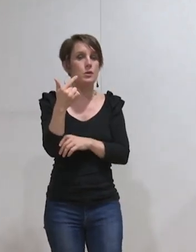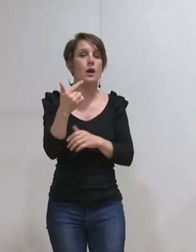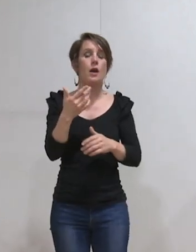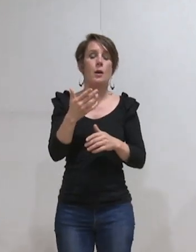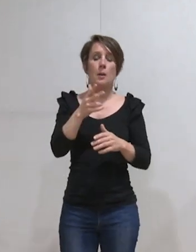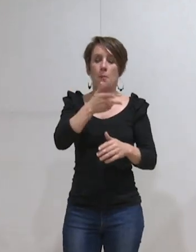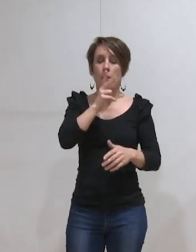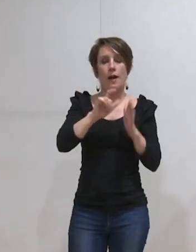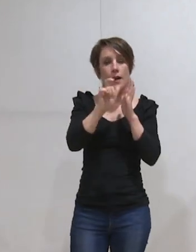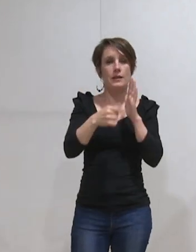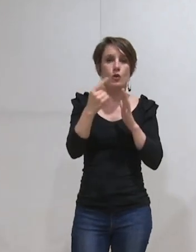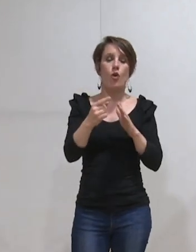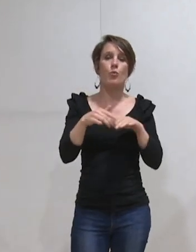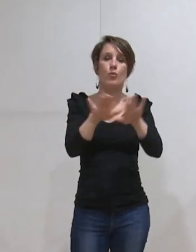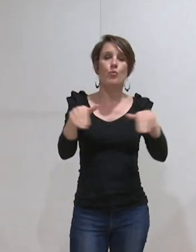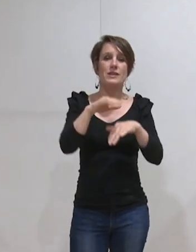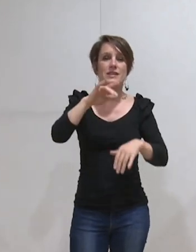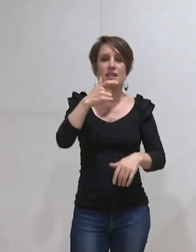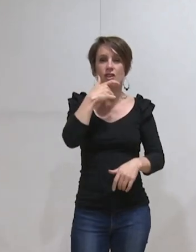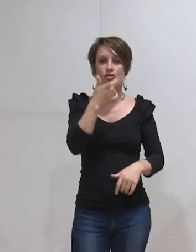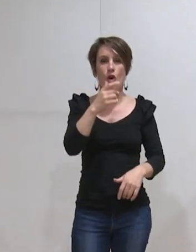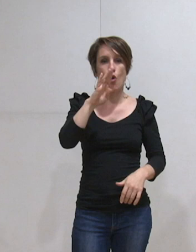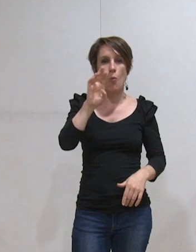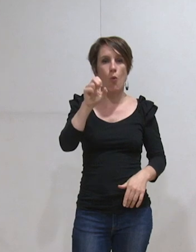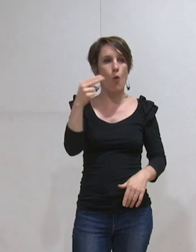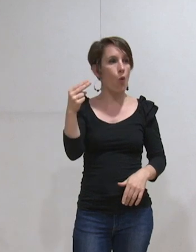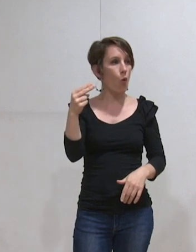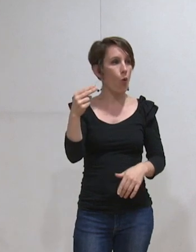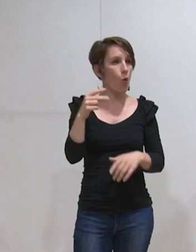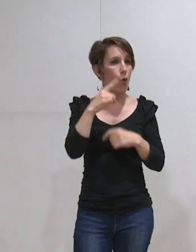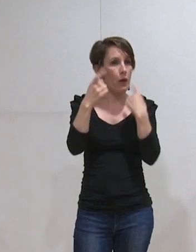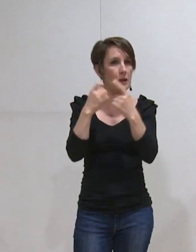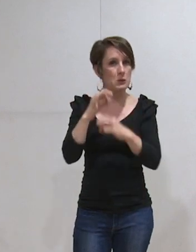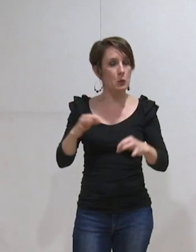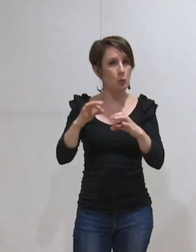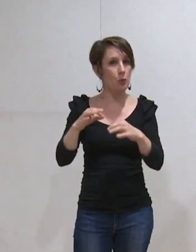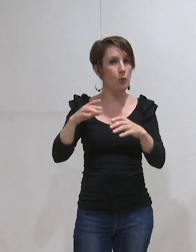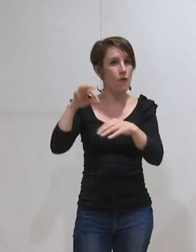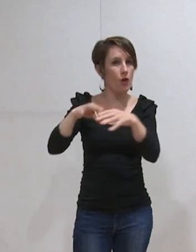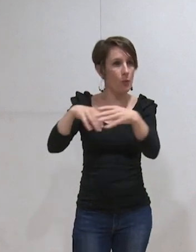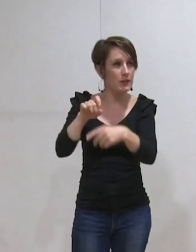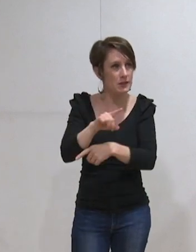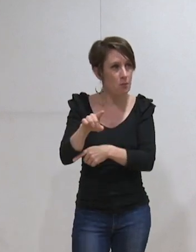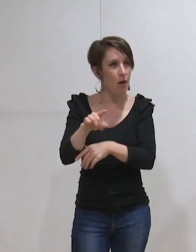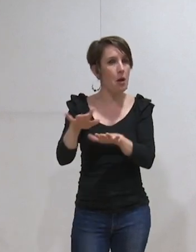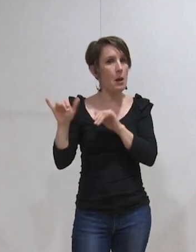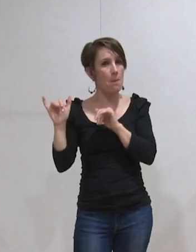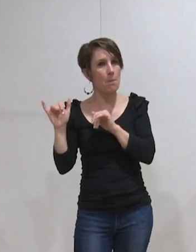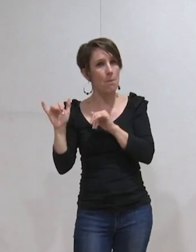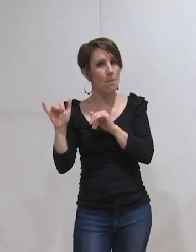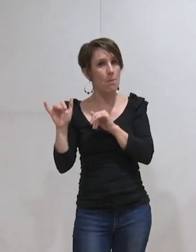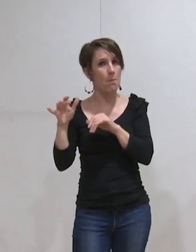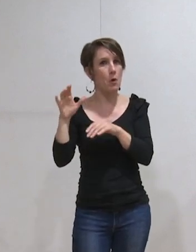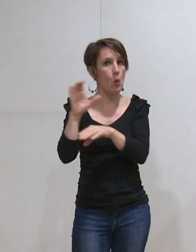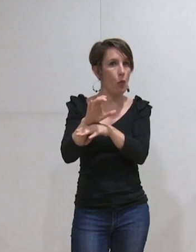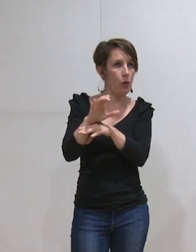piscine jambron des questions non je la mets au voie qui ne prend pas part au vote qui s'abstient qui